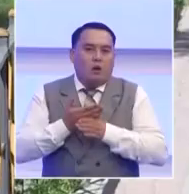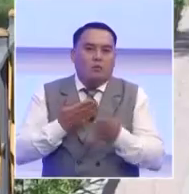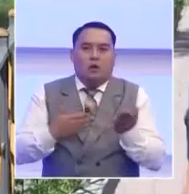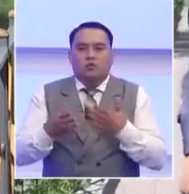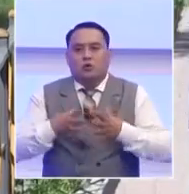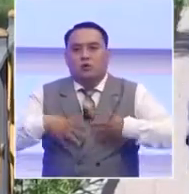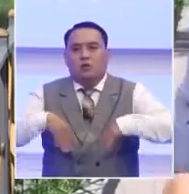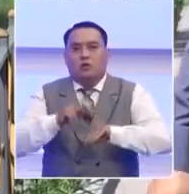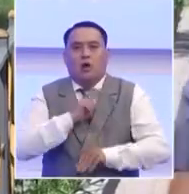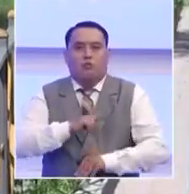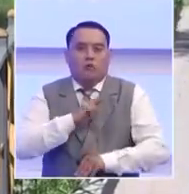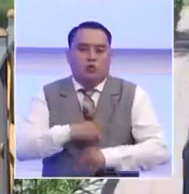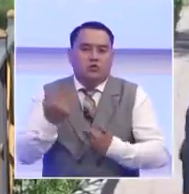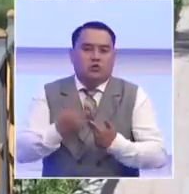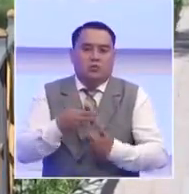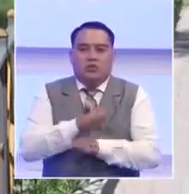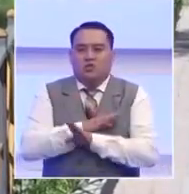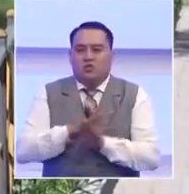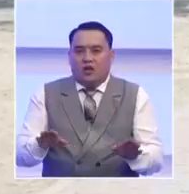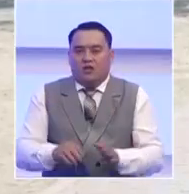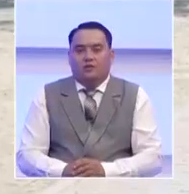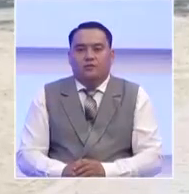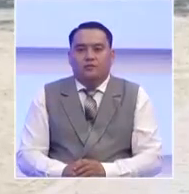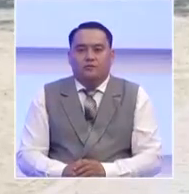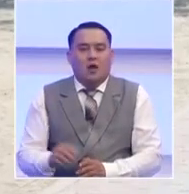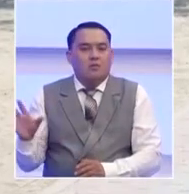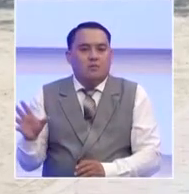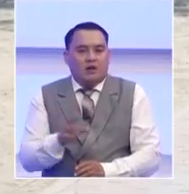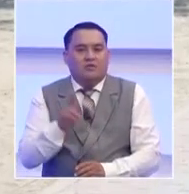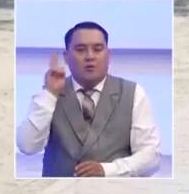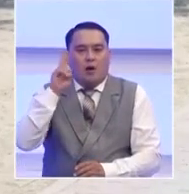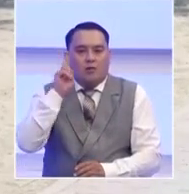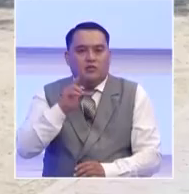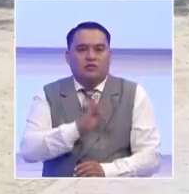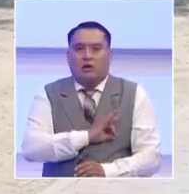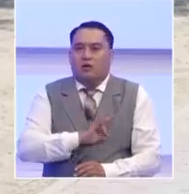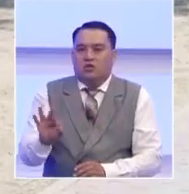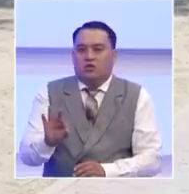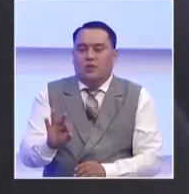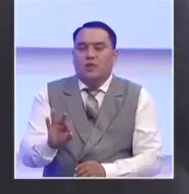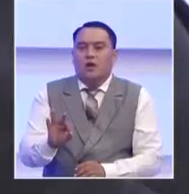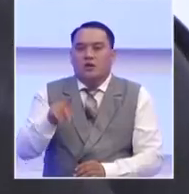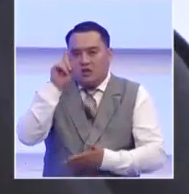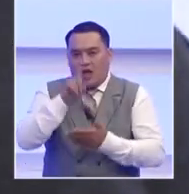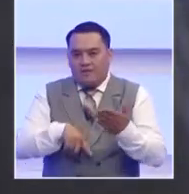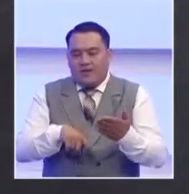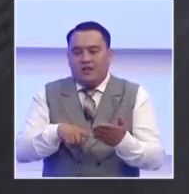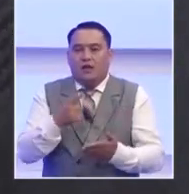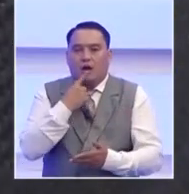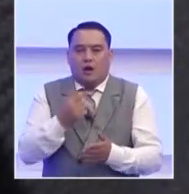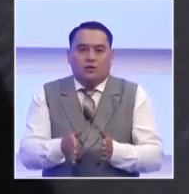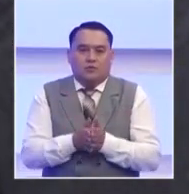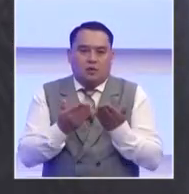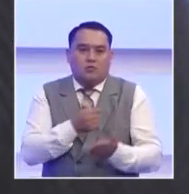Общественная работа учебе не мешает, делится с нами юноша. По всем предметам у Мираса отлично. Он надеется закончить университет